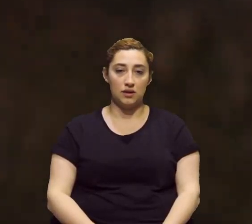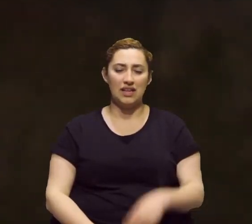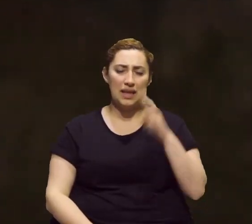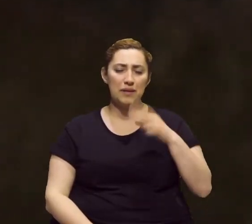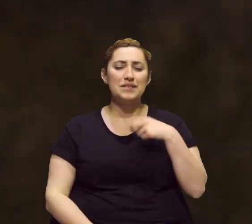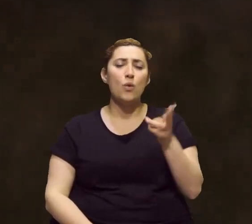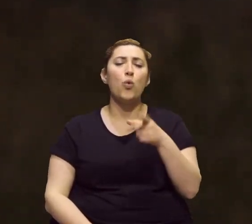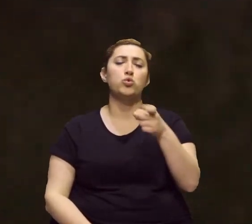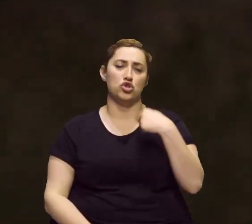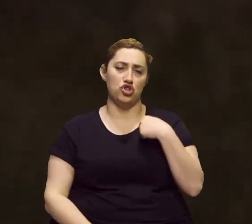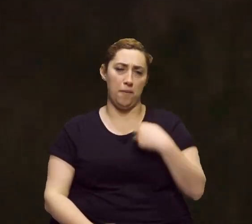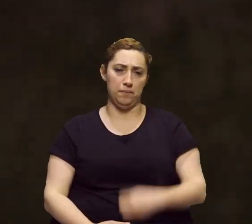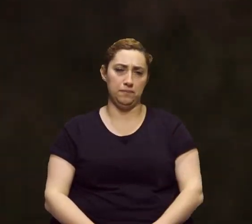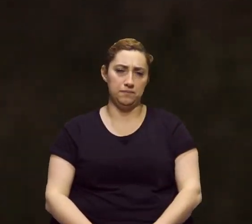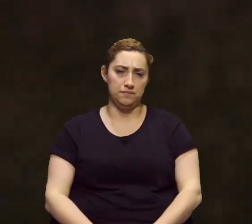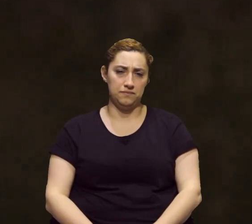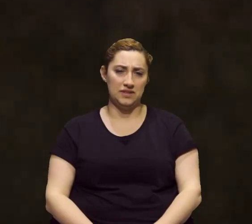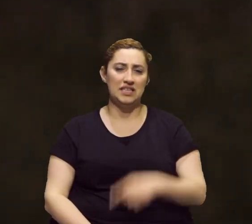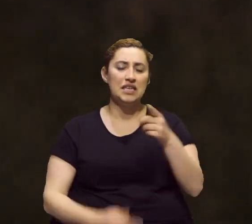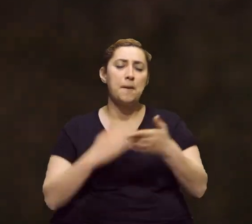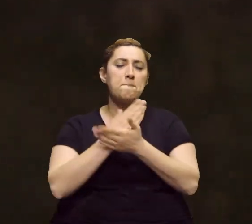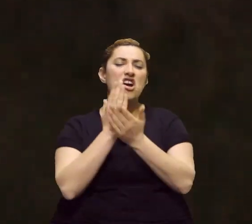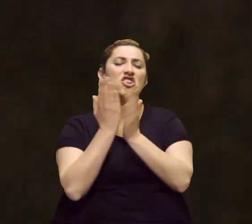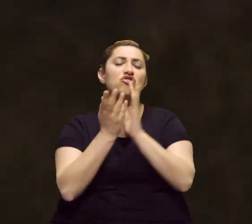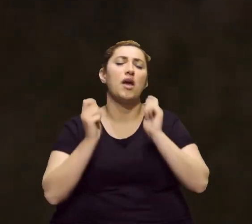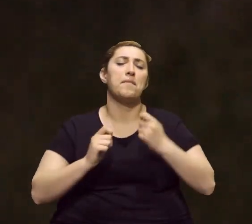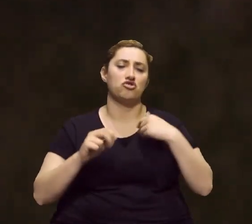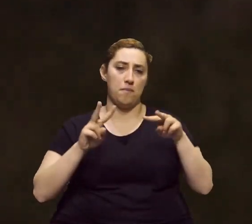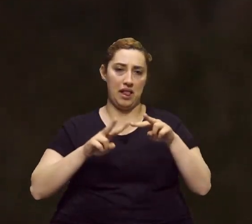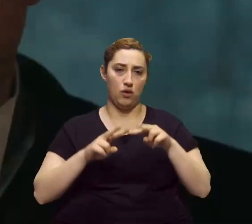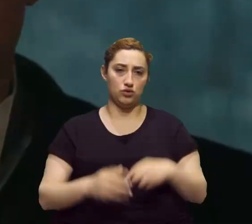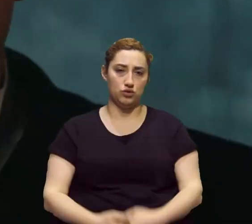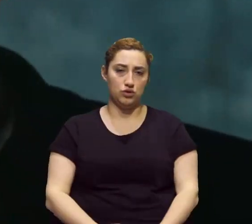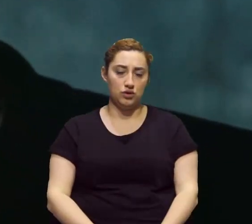Yemin ederim seni öldüreceğim. Seni parçalara böleceğim Eloş.